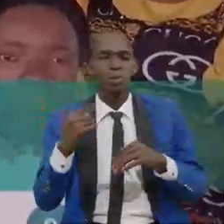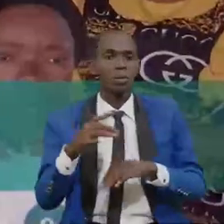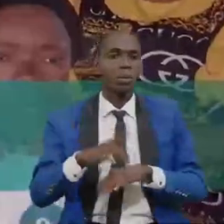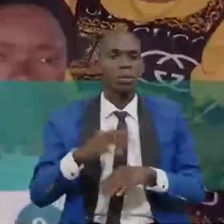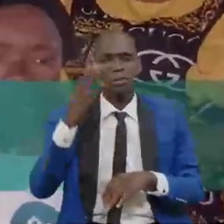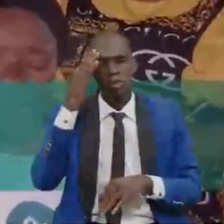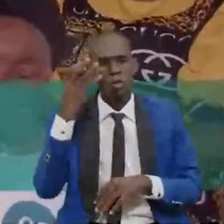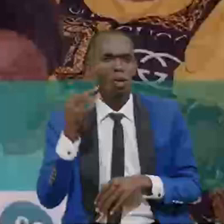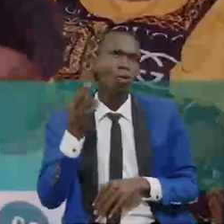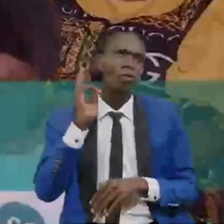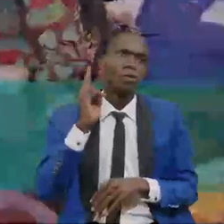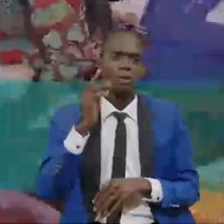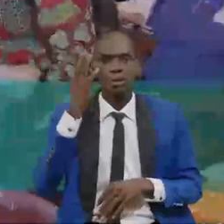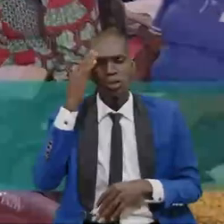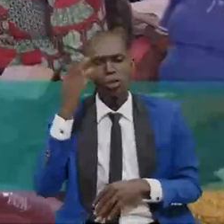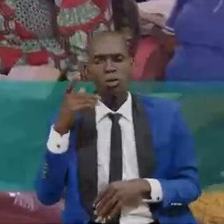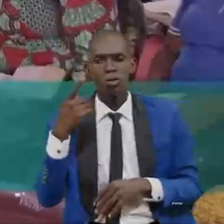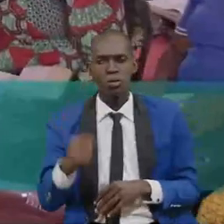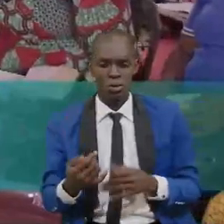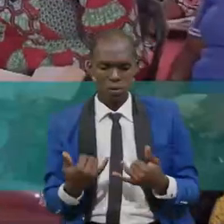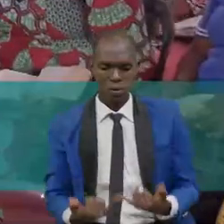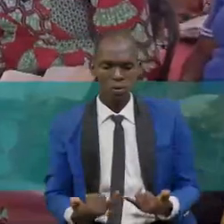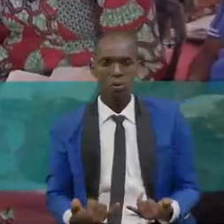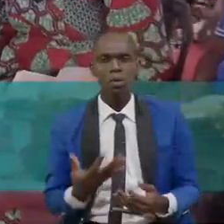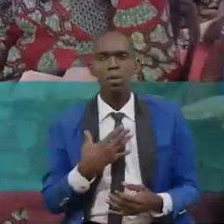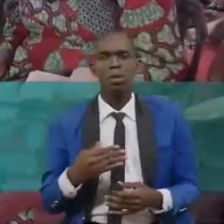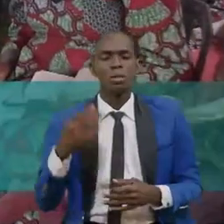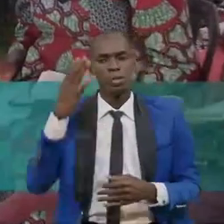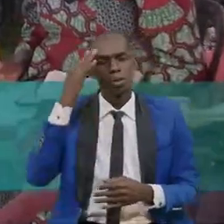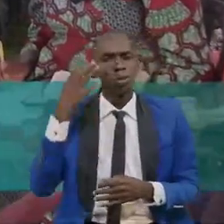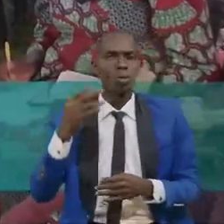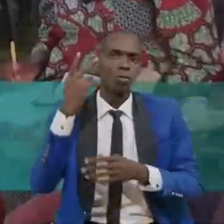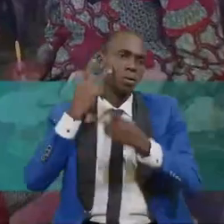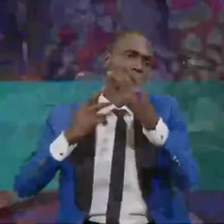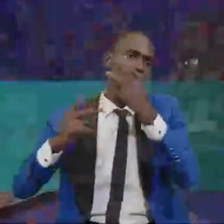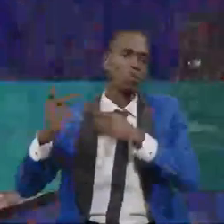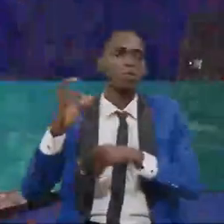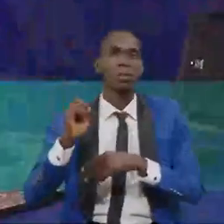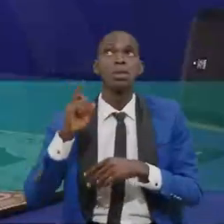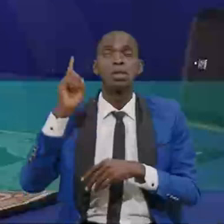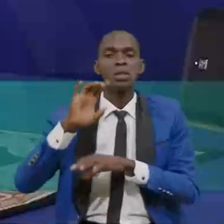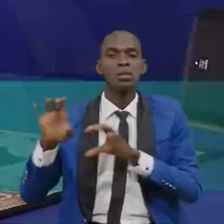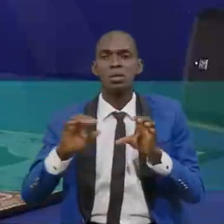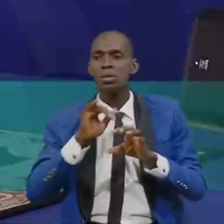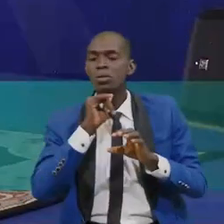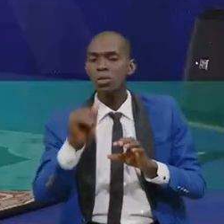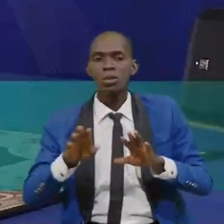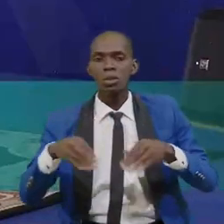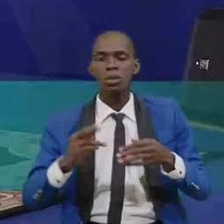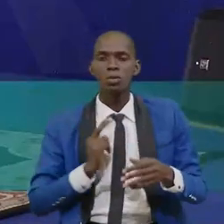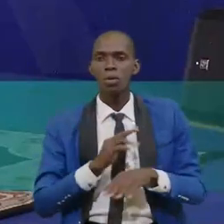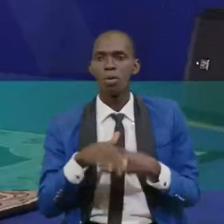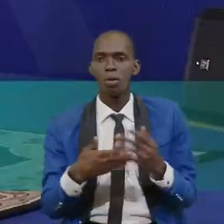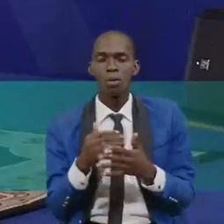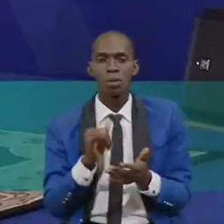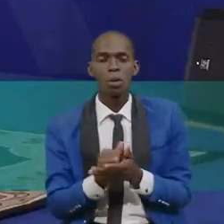la connaissance de l'histoire, la connaissance du présent et la connaissance des prophéties, mais il n'a pas donné ça. Il nous a donné